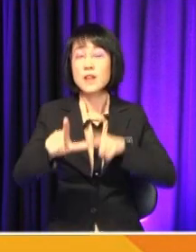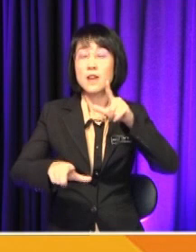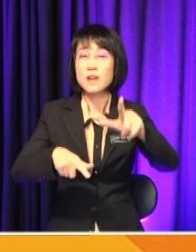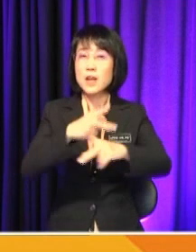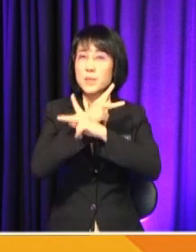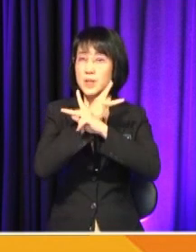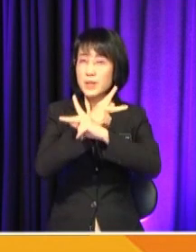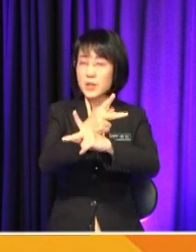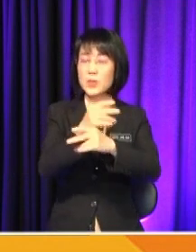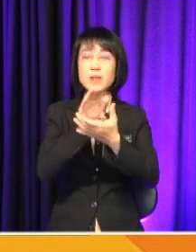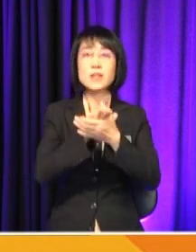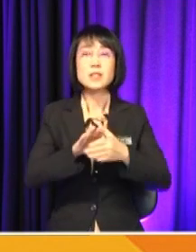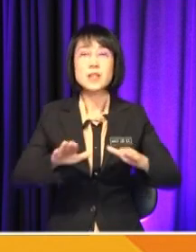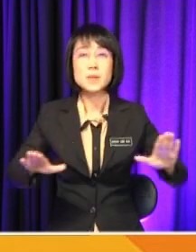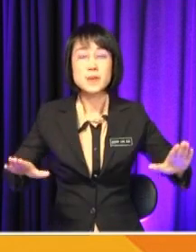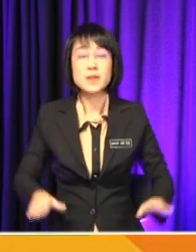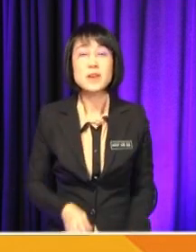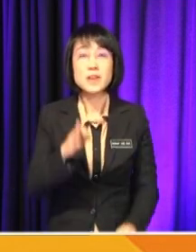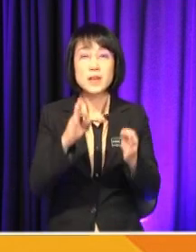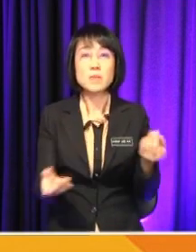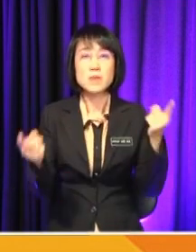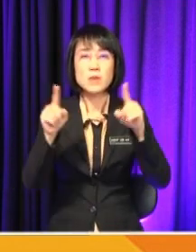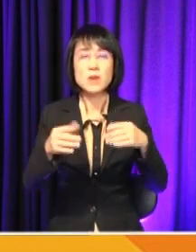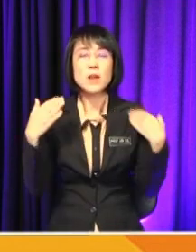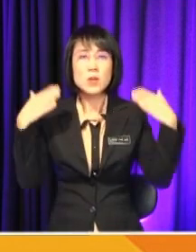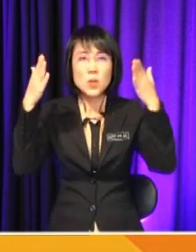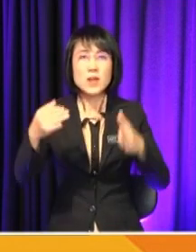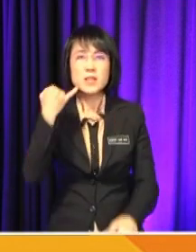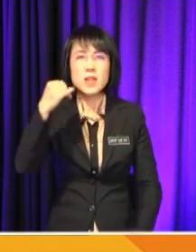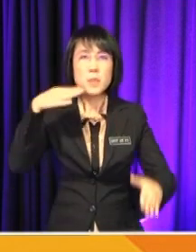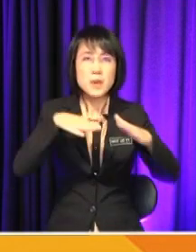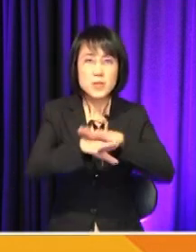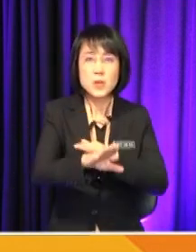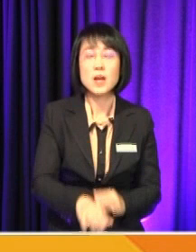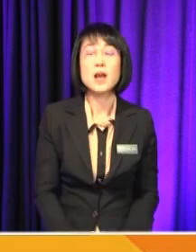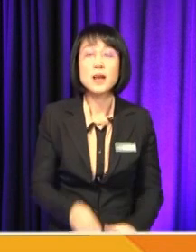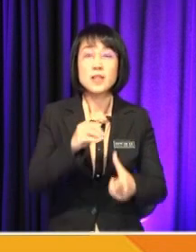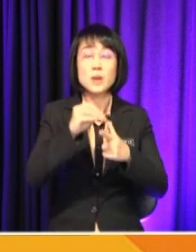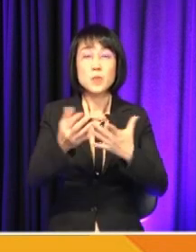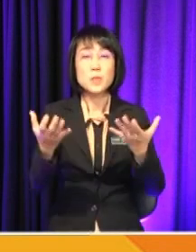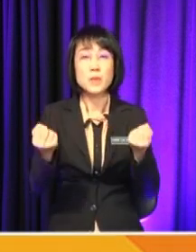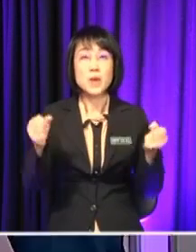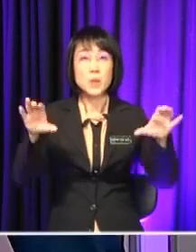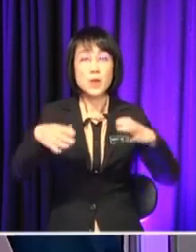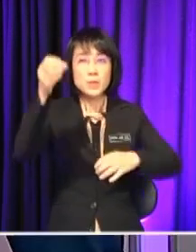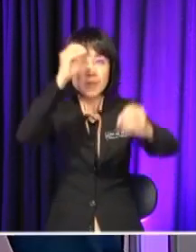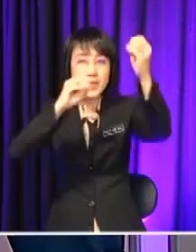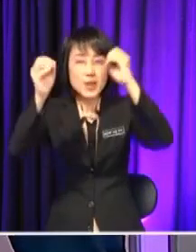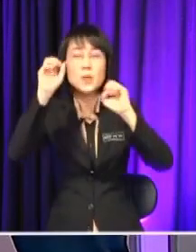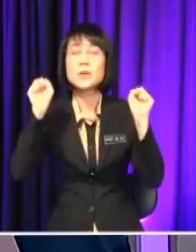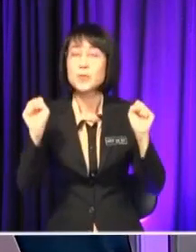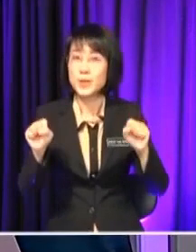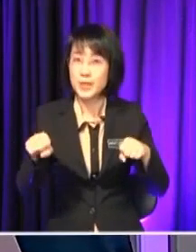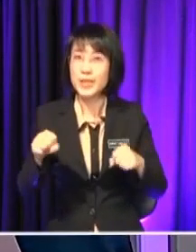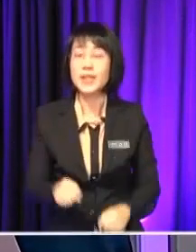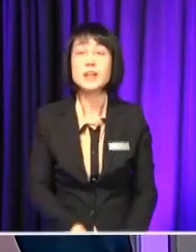keselamatan sekiranya berlaku pencuruhan ataupun membuat pemantauan apapun boleh juga Jadi sebenarnya